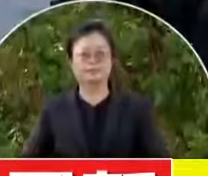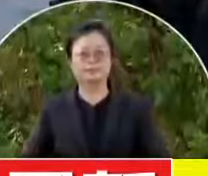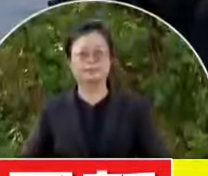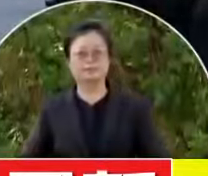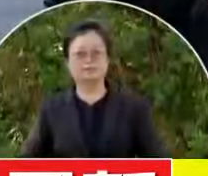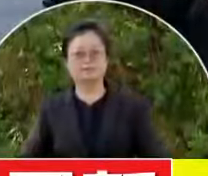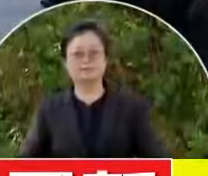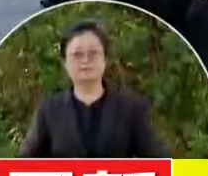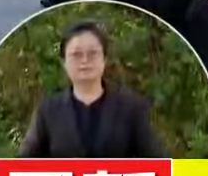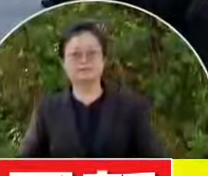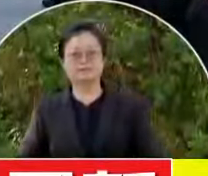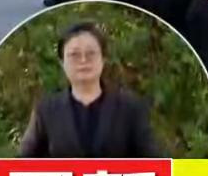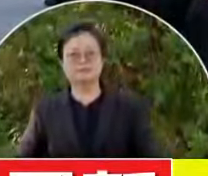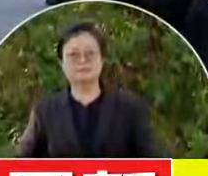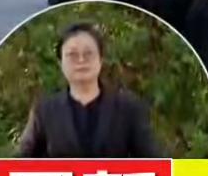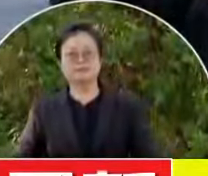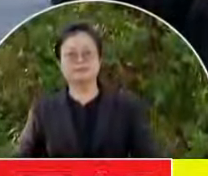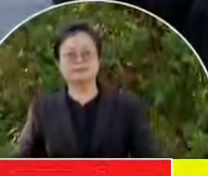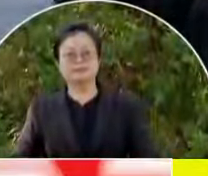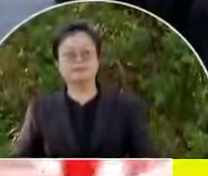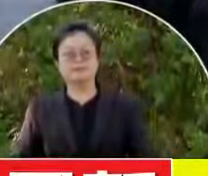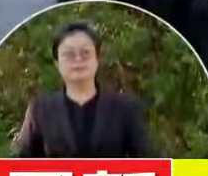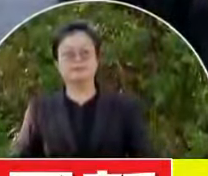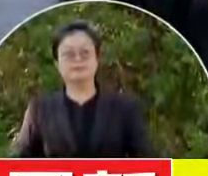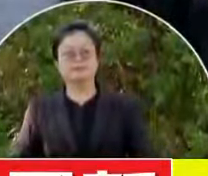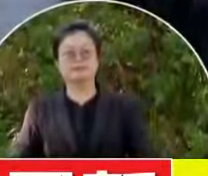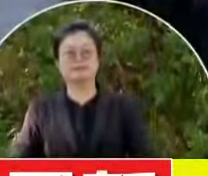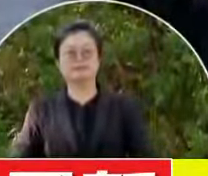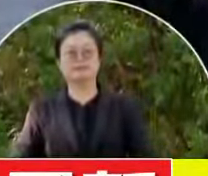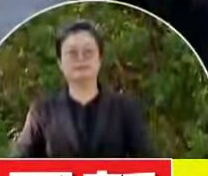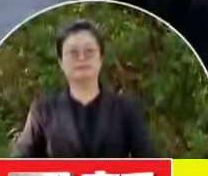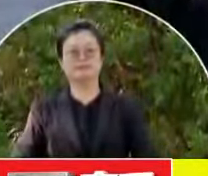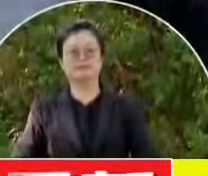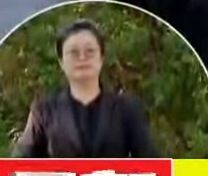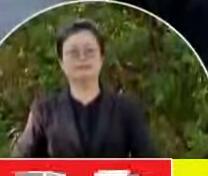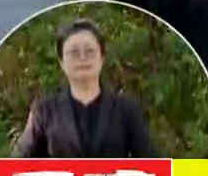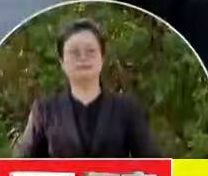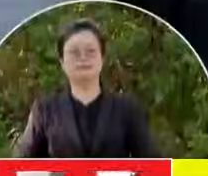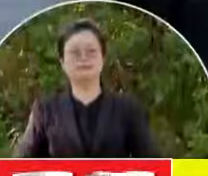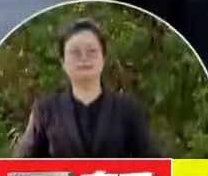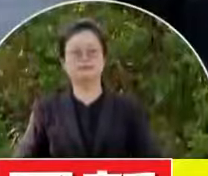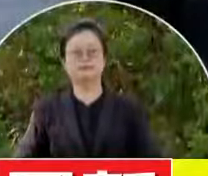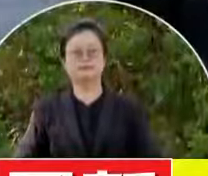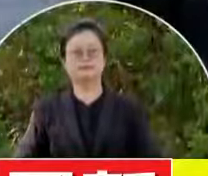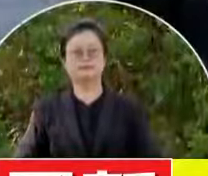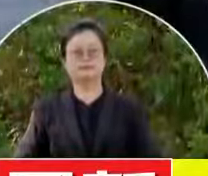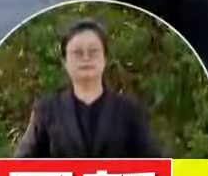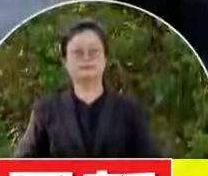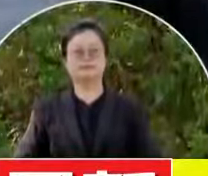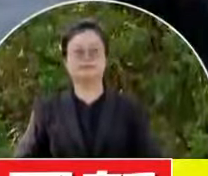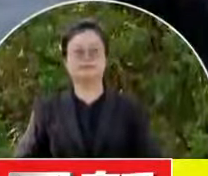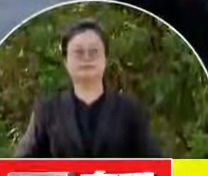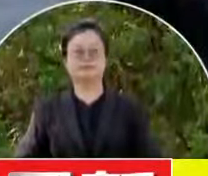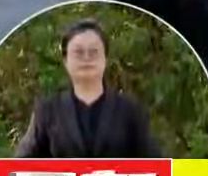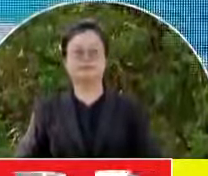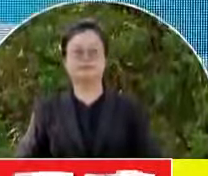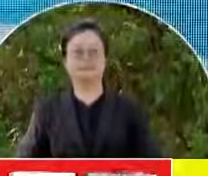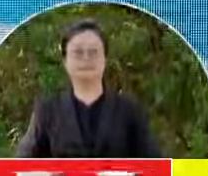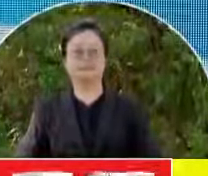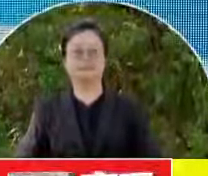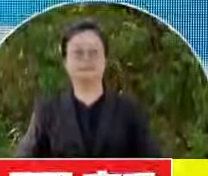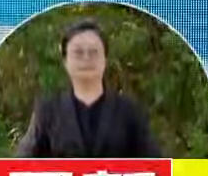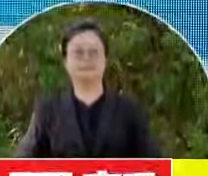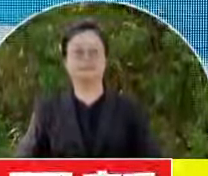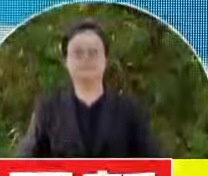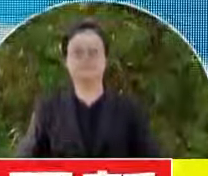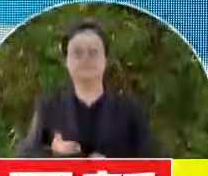工事でございますけれども、当時の八田技師の専門的な知識、努力がなければこれは成し得なかったのと思います。 刚刚很多贵